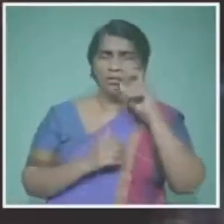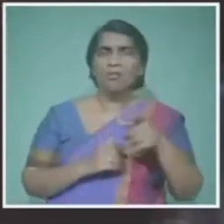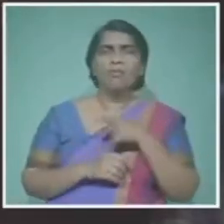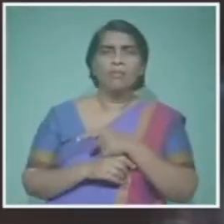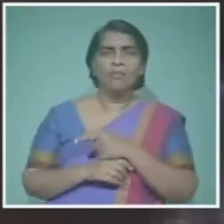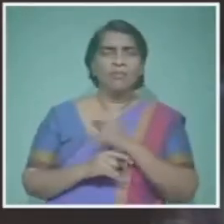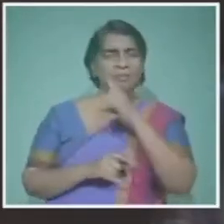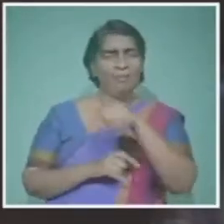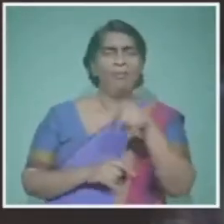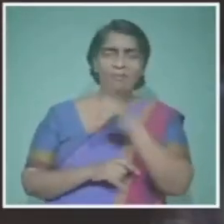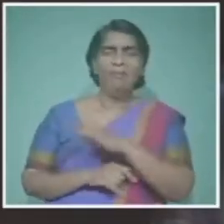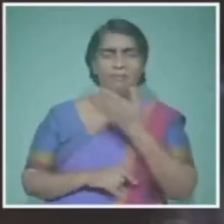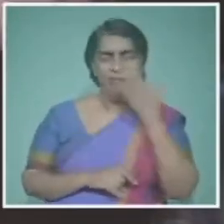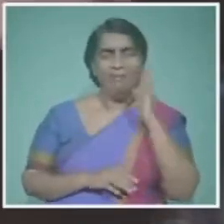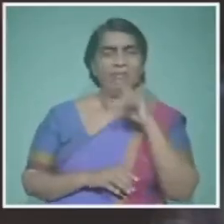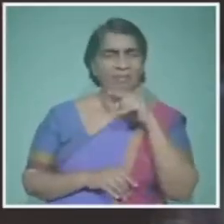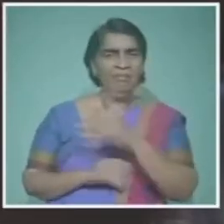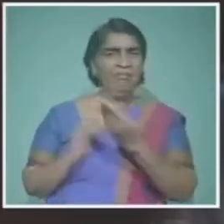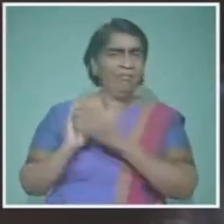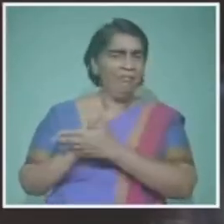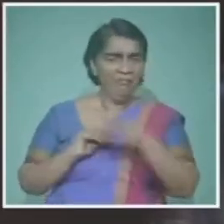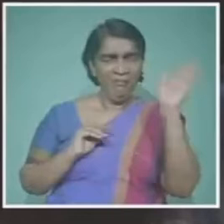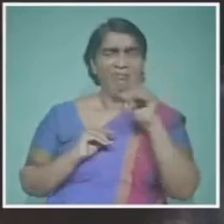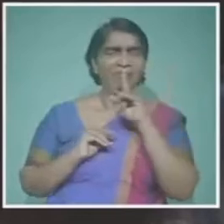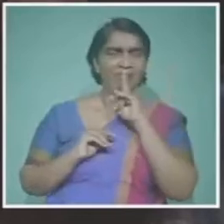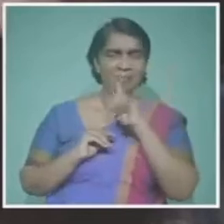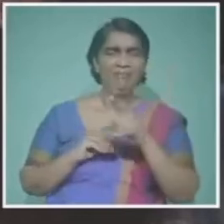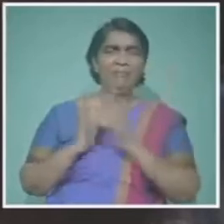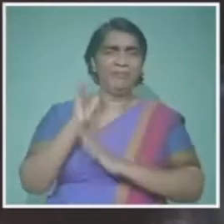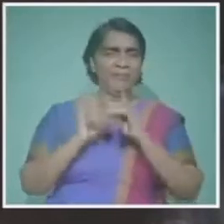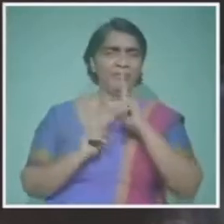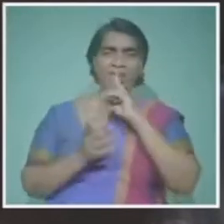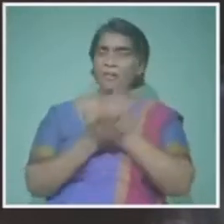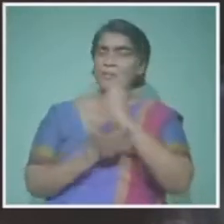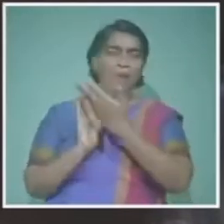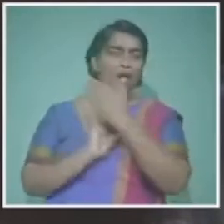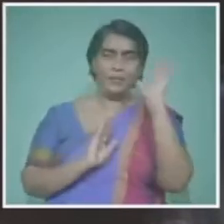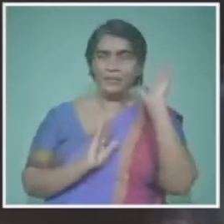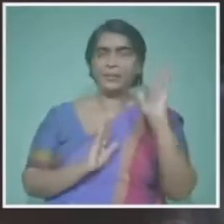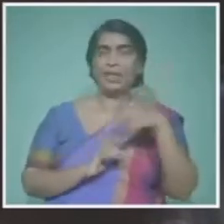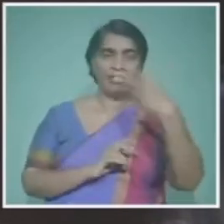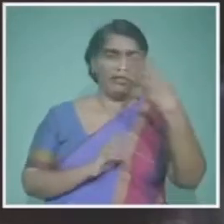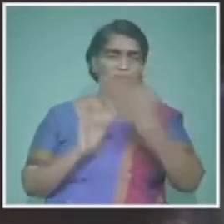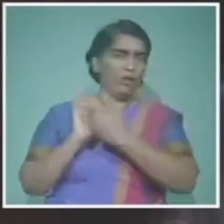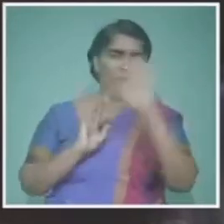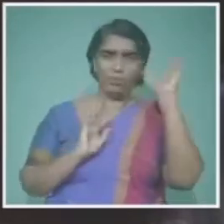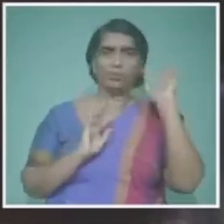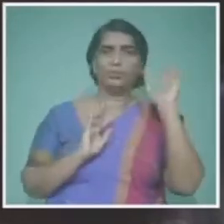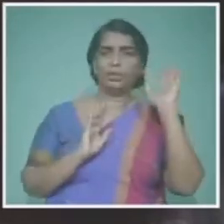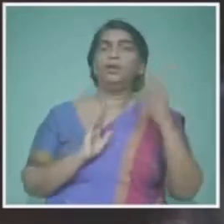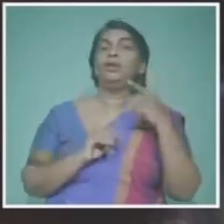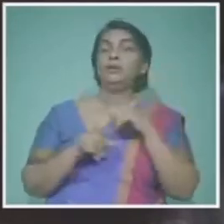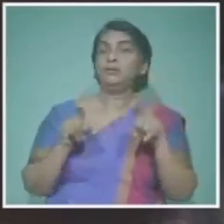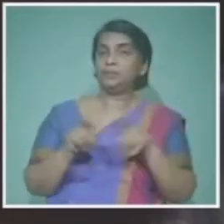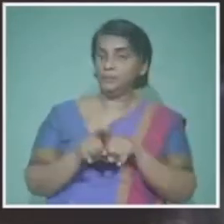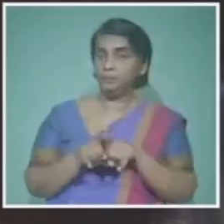Nilawasi malu, berarti mana bulu, anak ut. Ia ibat tuan nak kira, dengan amat tansi lima kebal tino. Paham atau pasti kedudukan ibat tuan nak kira. Ia